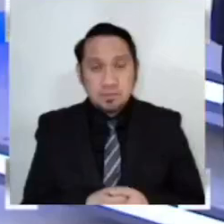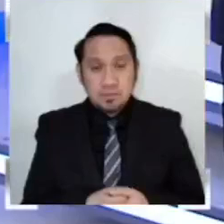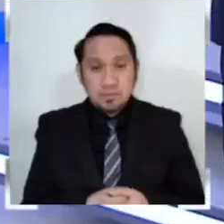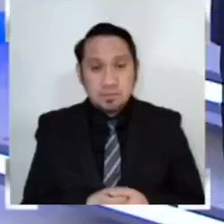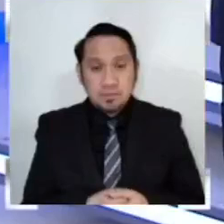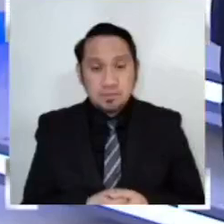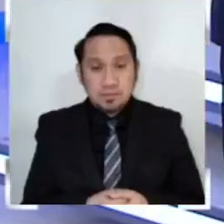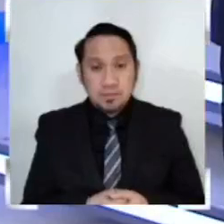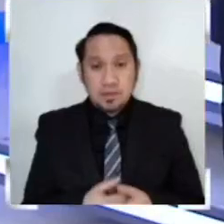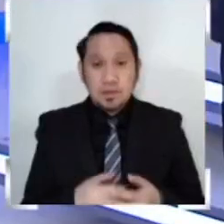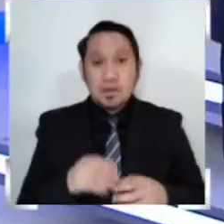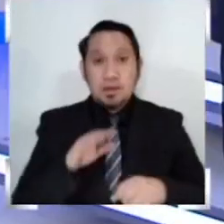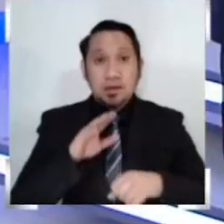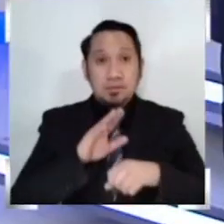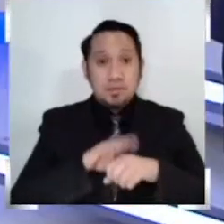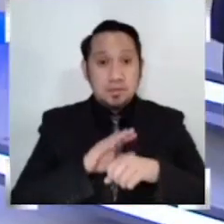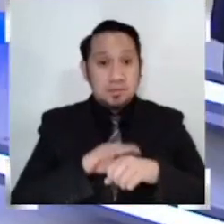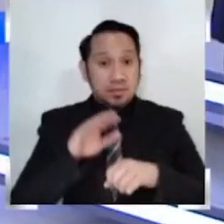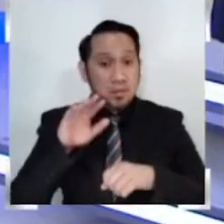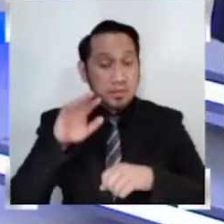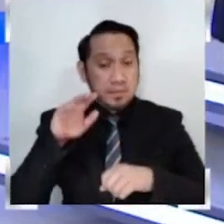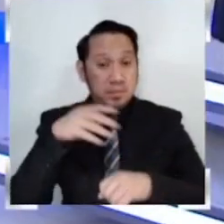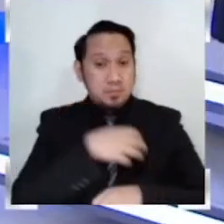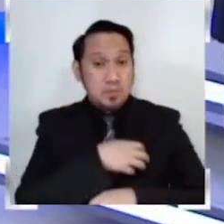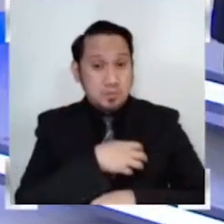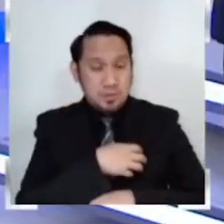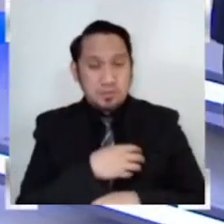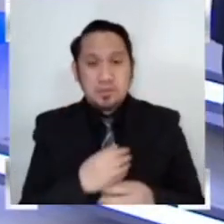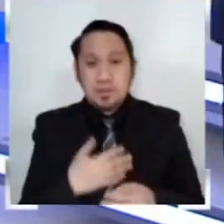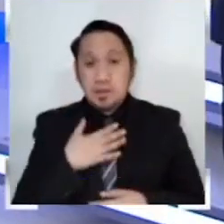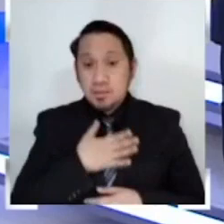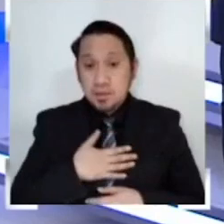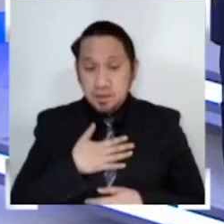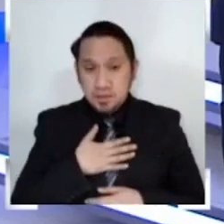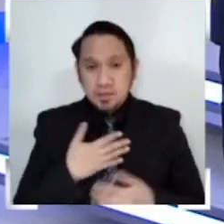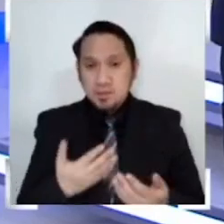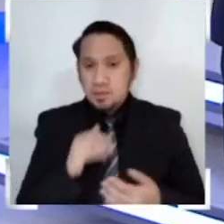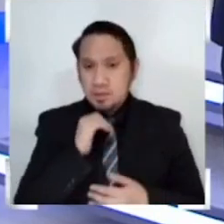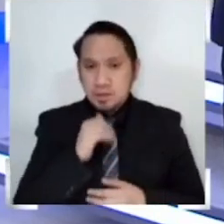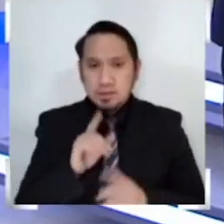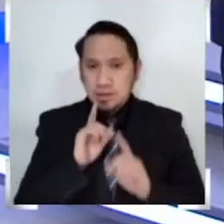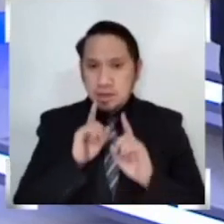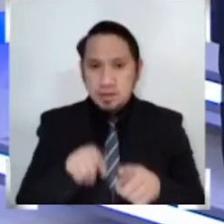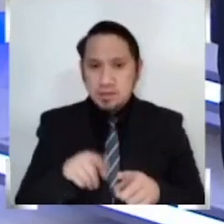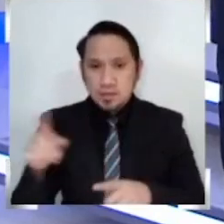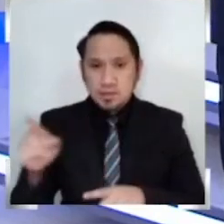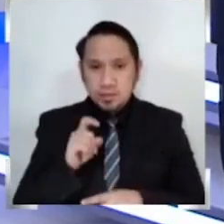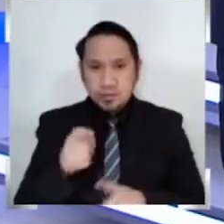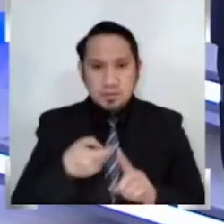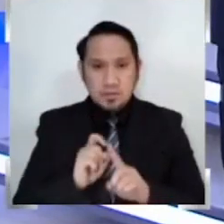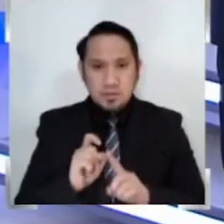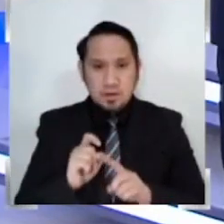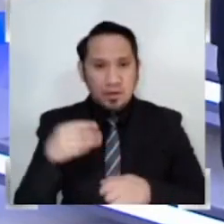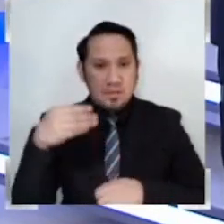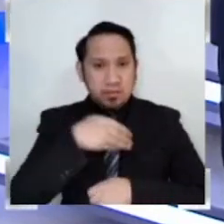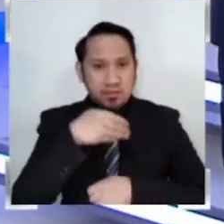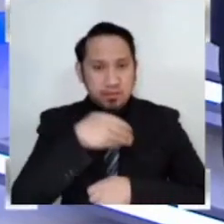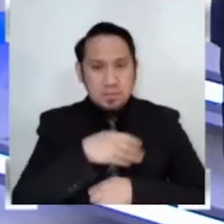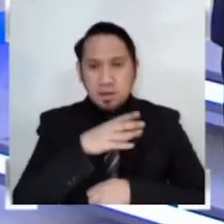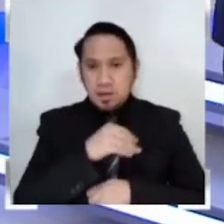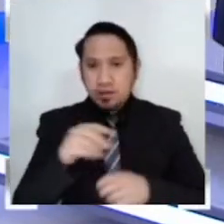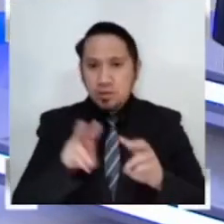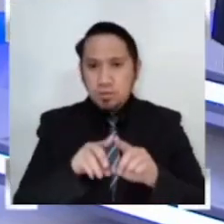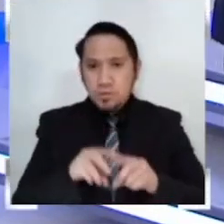Nagbabala ang PNP sa publiko maghunos dili sa pagsagot sa mga text message na galing umano sa mga bangko at may website na